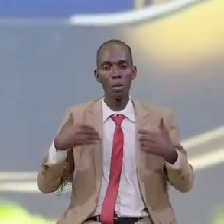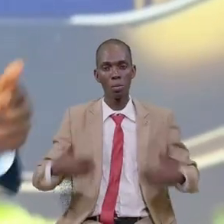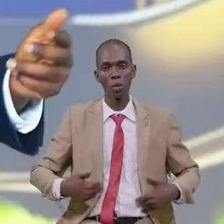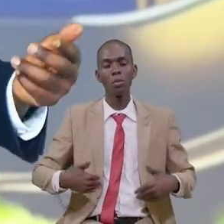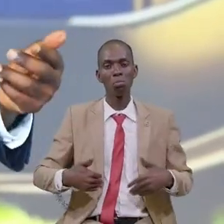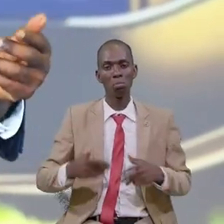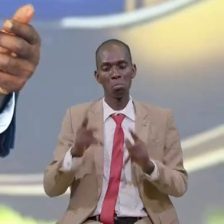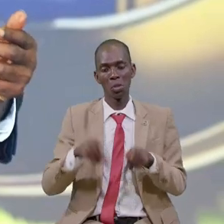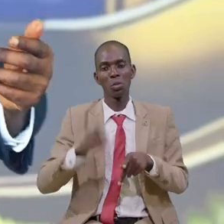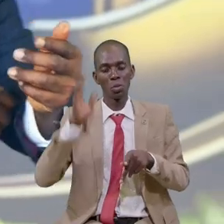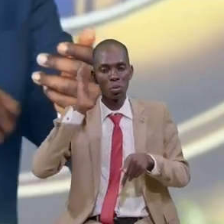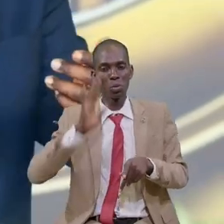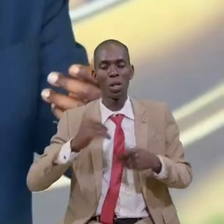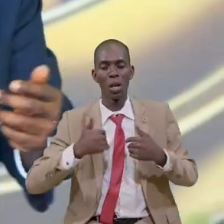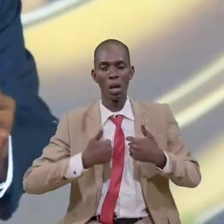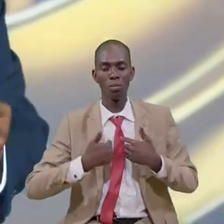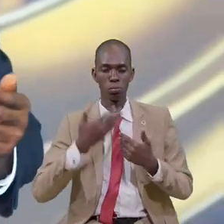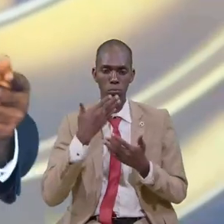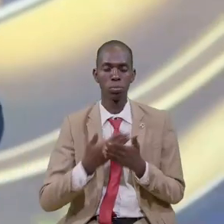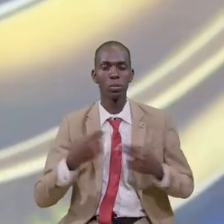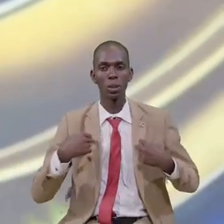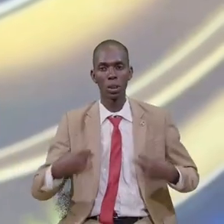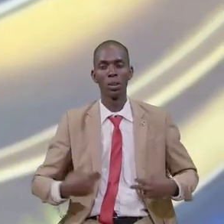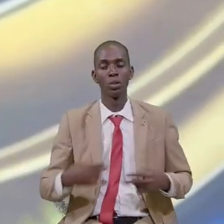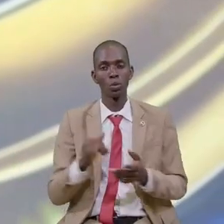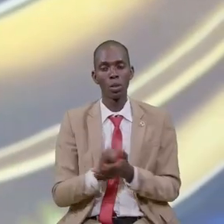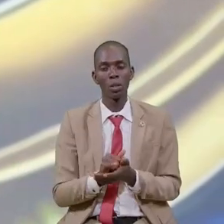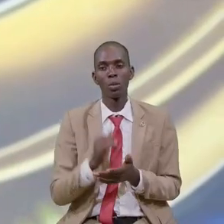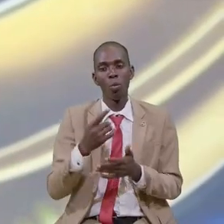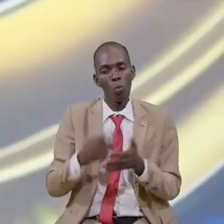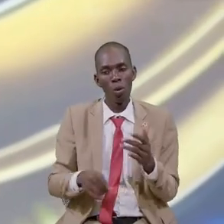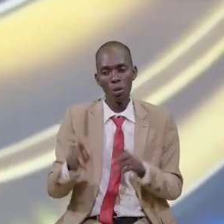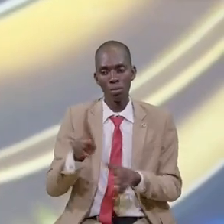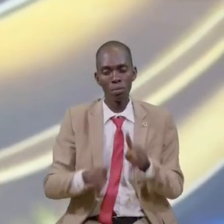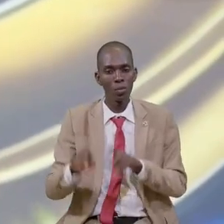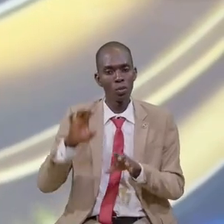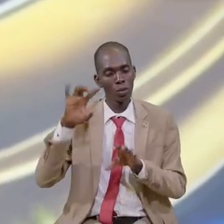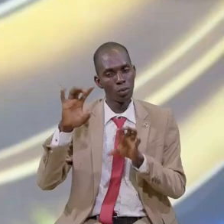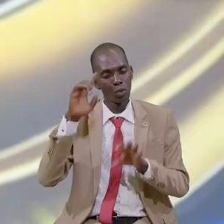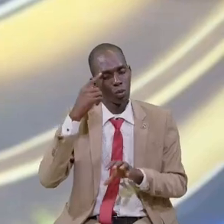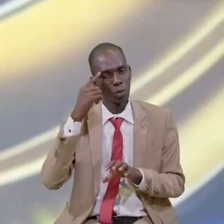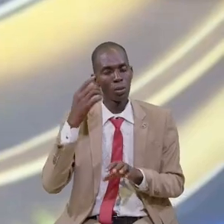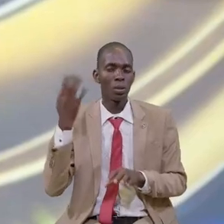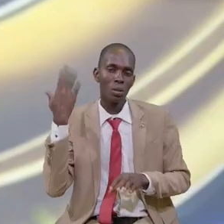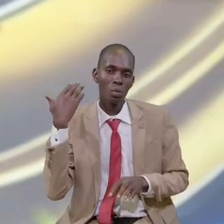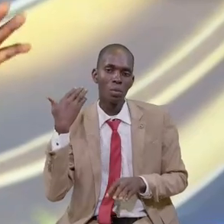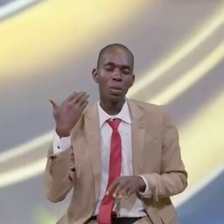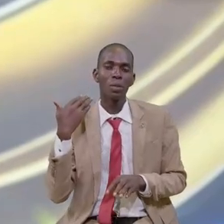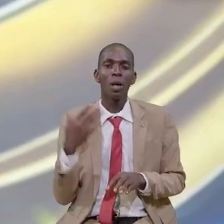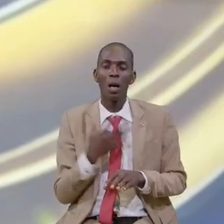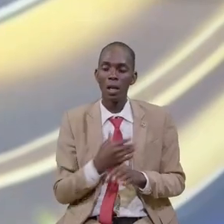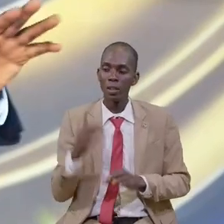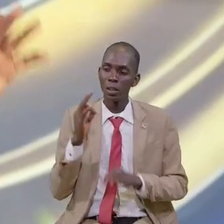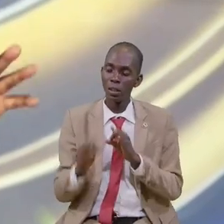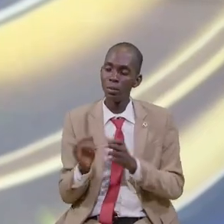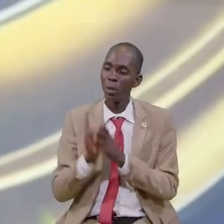il a l'hypertension. Ainsi donc, si nous diminuons une partie du sang, alors le reste